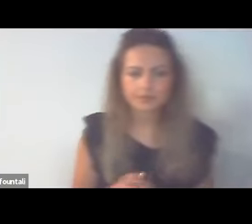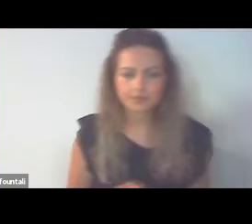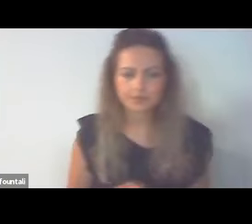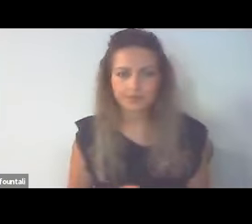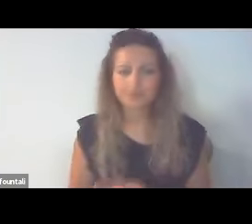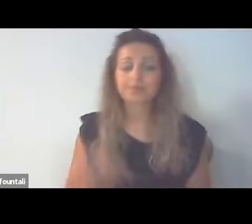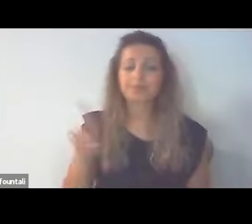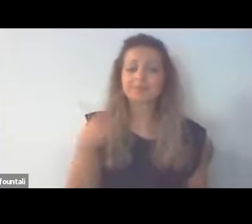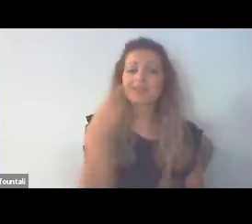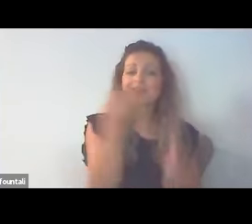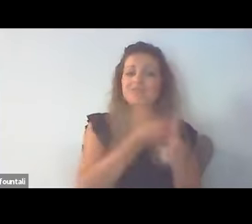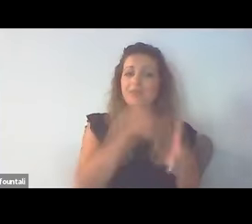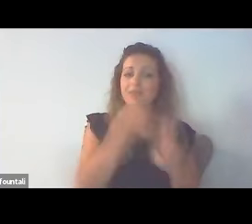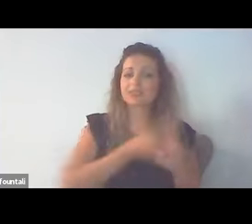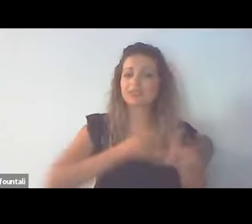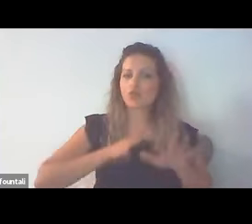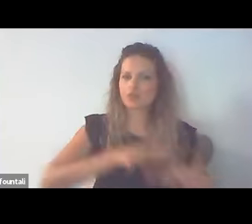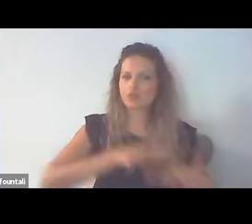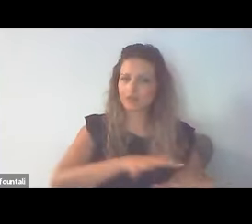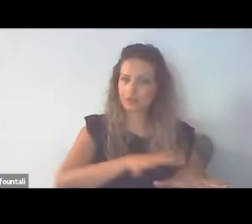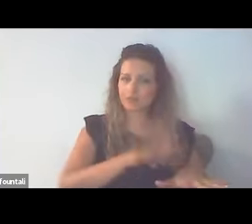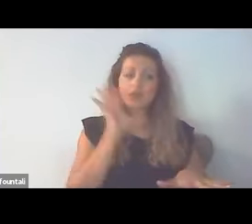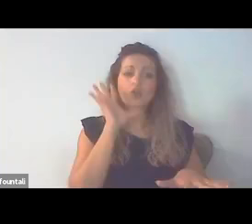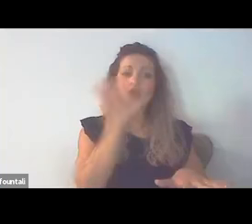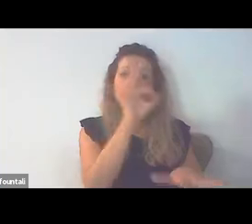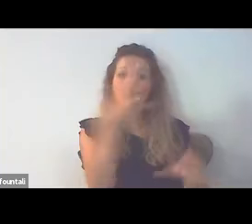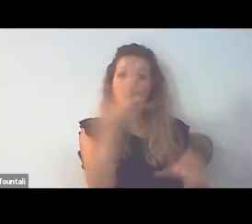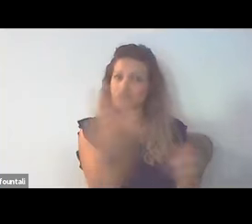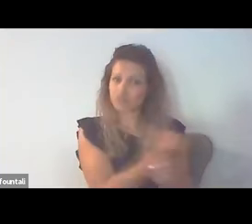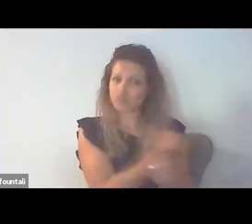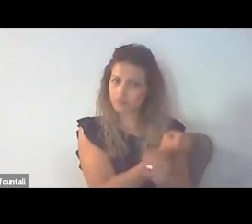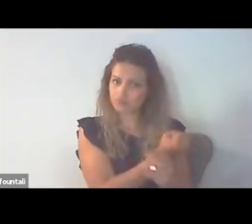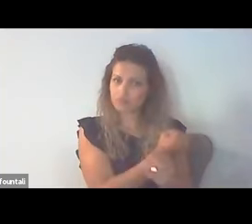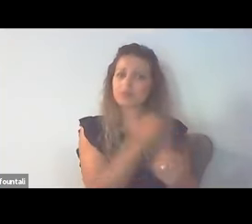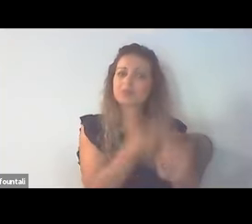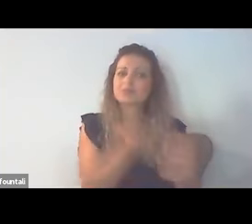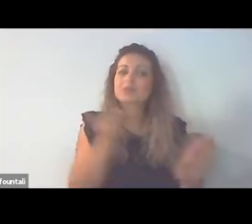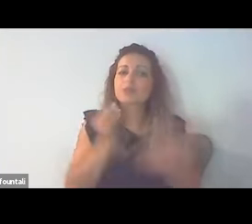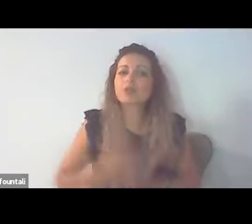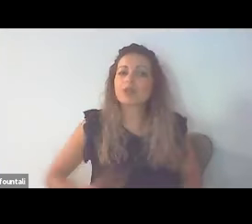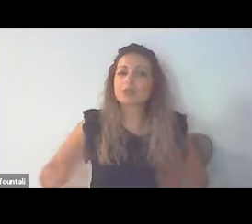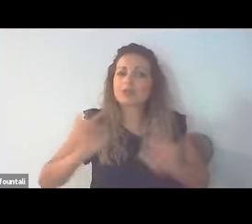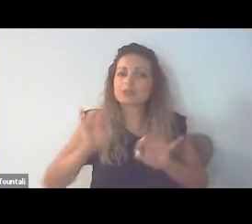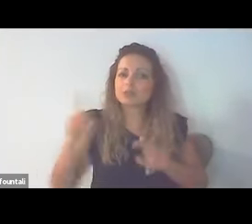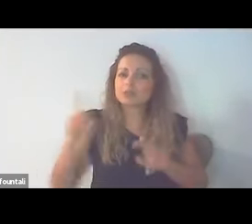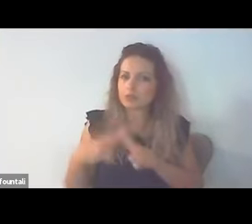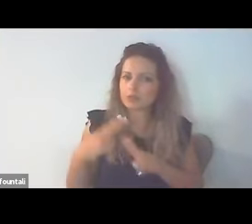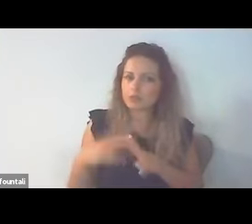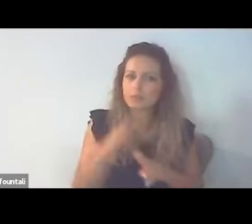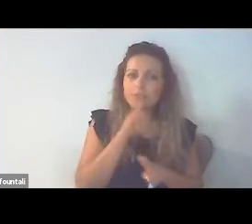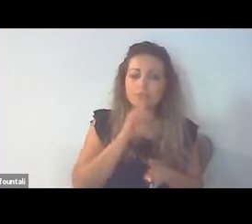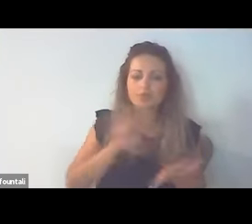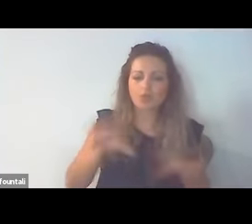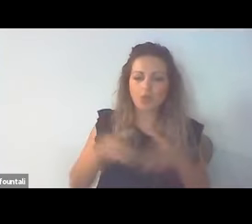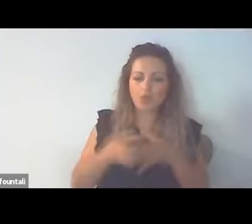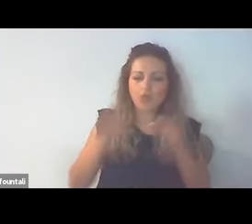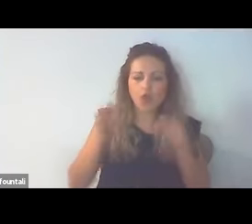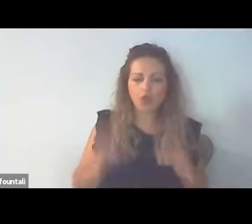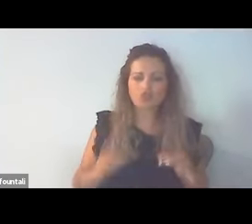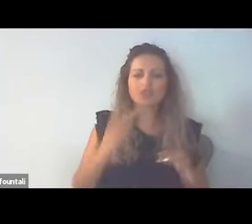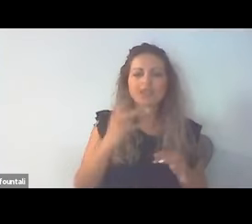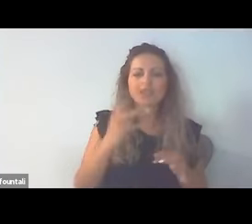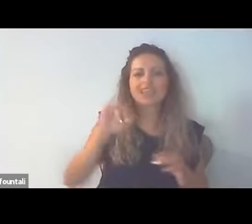εξελίξεις και σε διεθνές αλλά και σε εθνικό επίπεδο κάθε φορά όταν μιλάμε. Από εκεί και πέρα, εμείς και σαν Κιλωτίνα, έχουμε